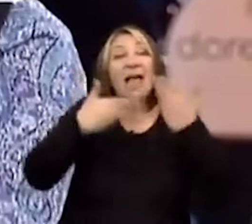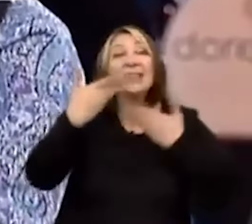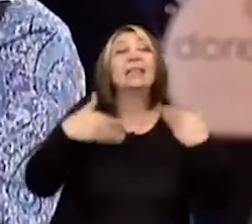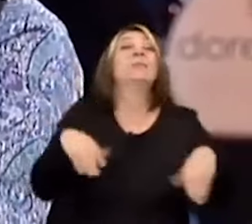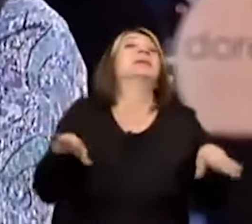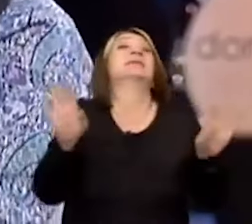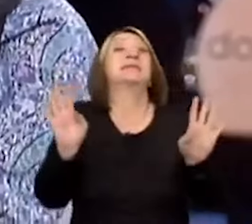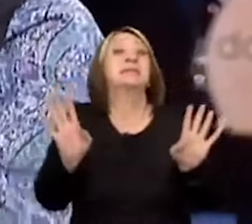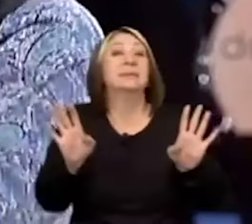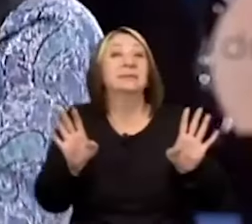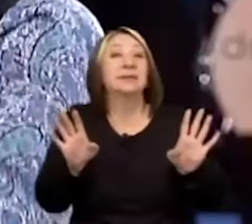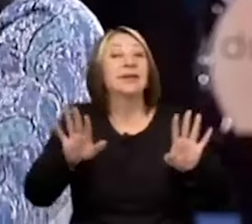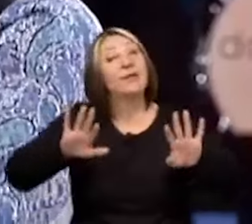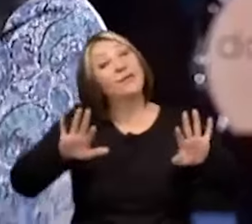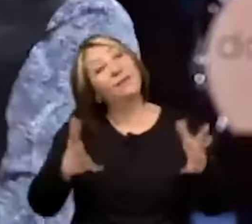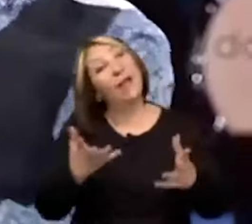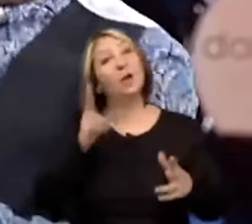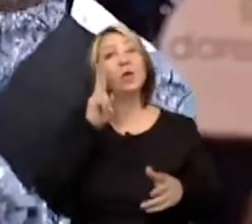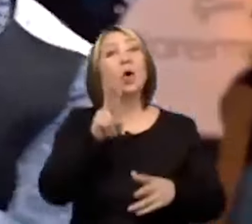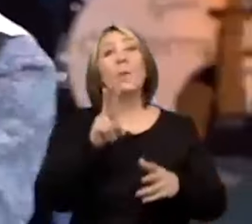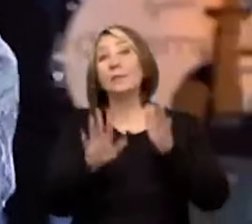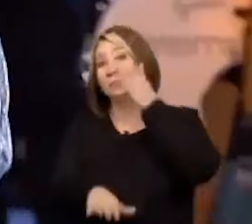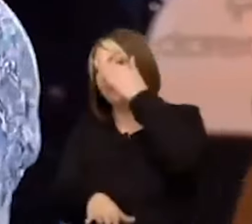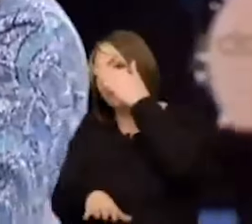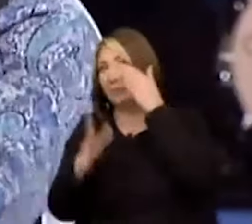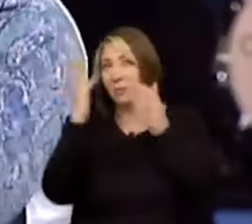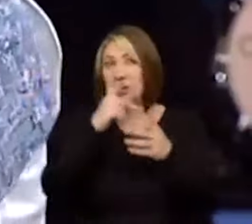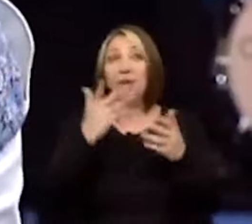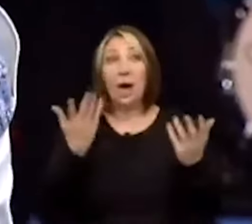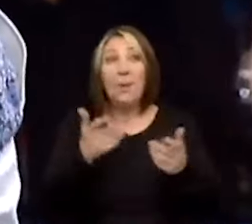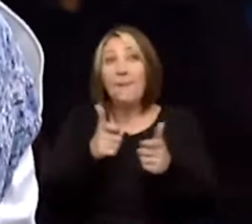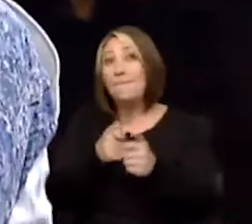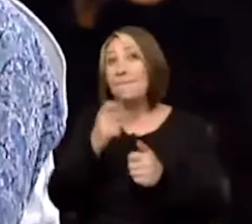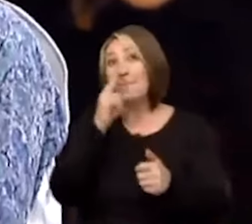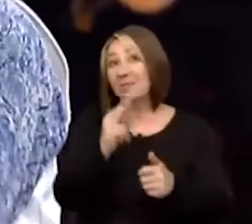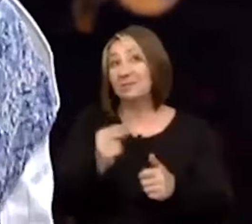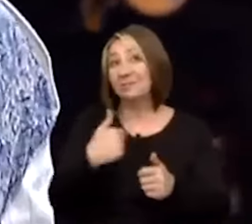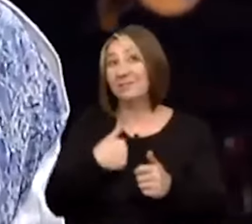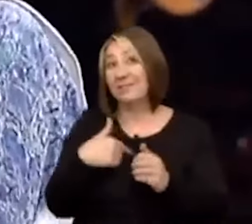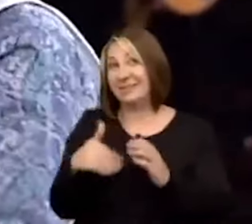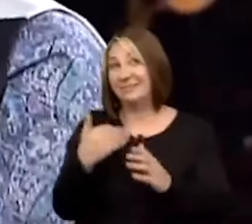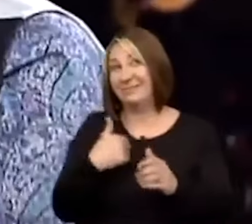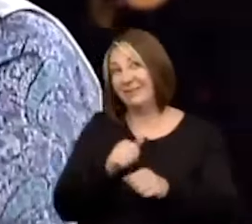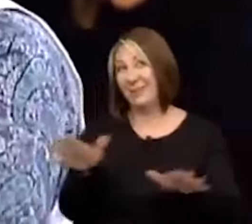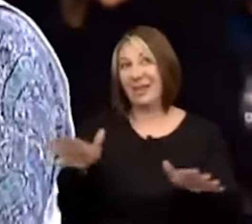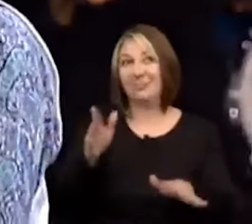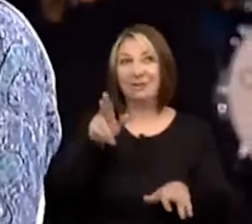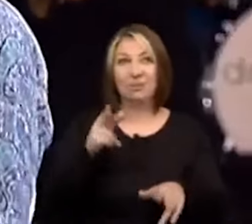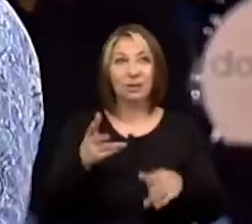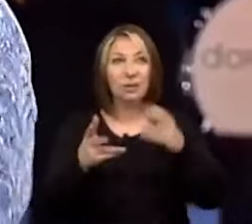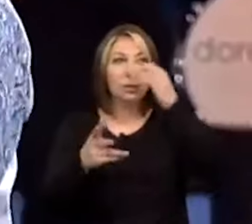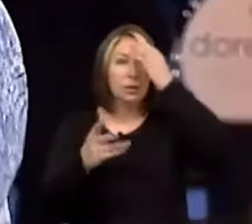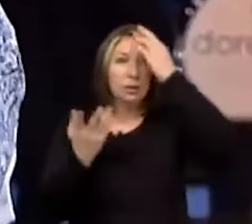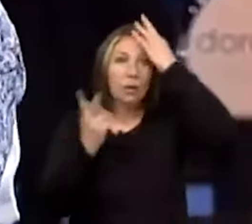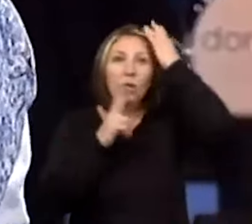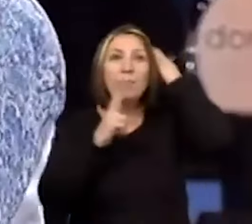anlatmazsın. Ya da belki görmeye dayanamazsın. Utanırsın falan ama post ediyorsun. Ya bana geldi ben de göndereyim falan hesabı.